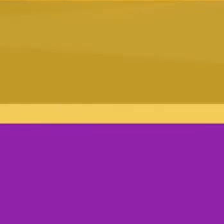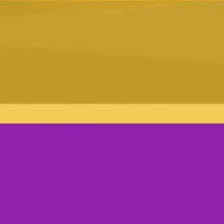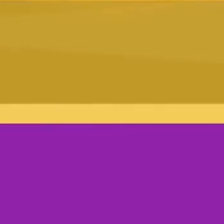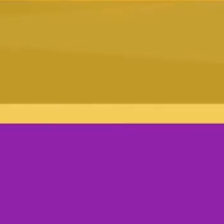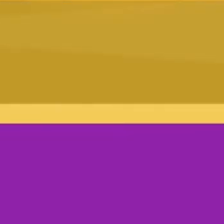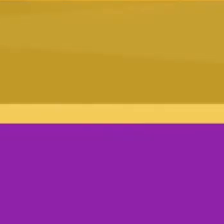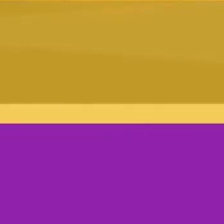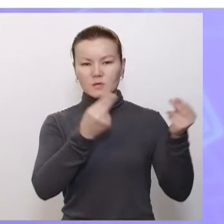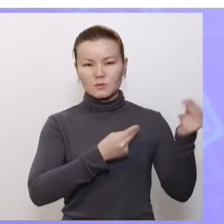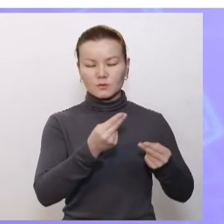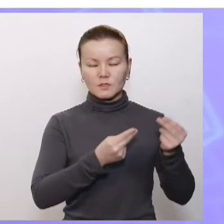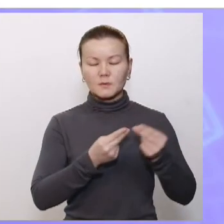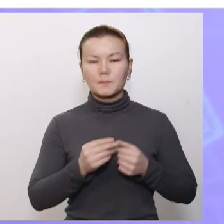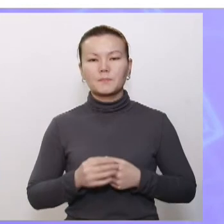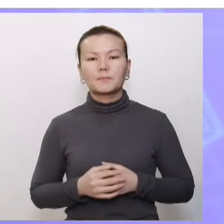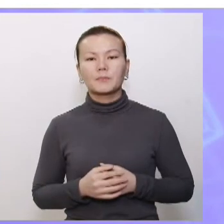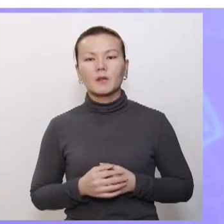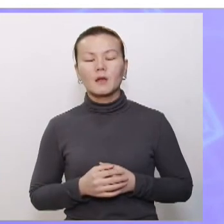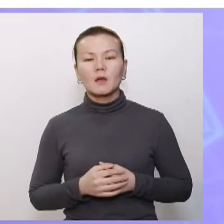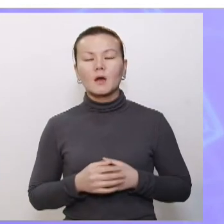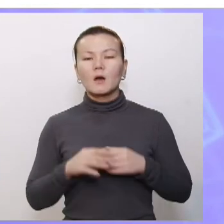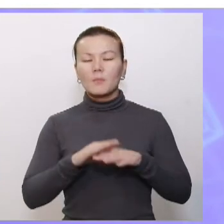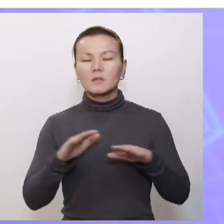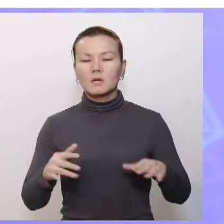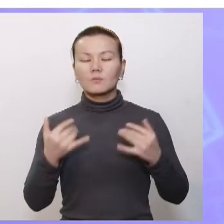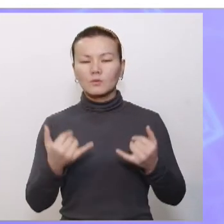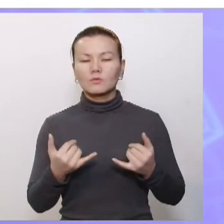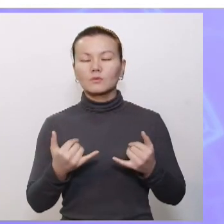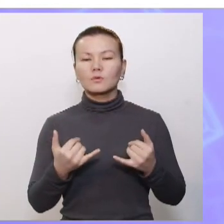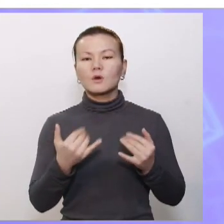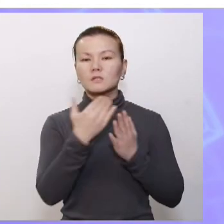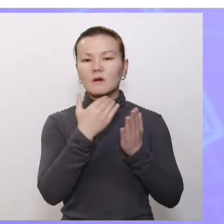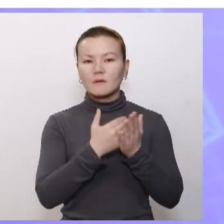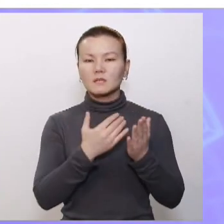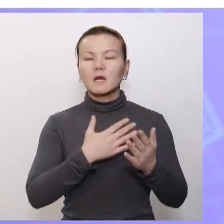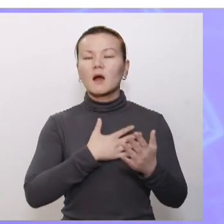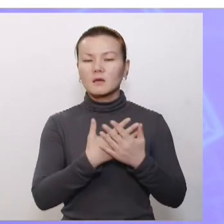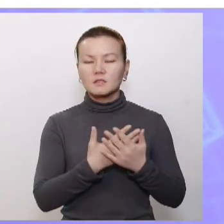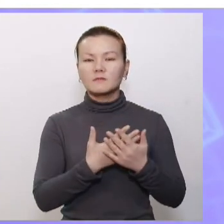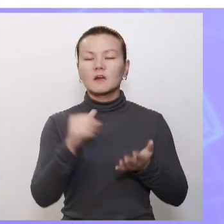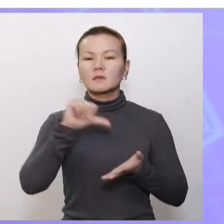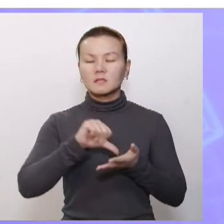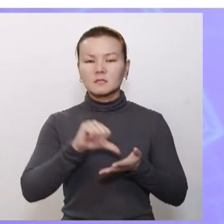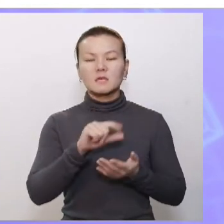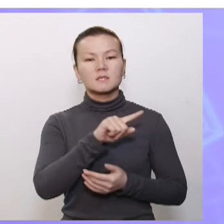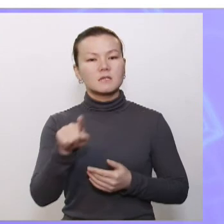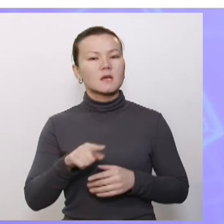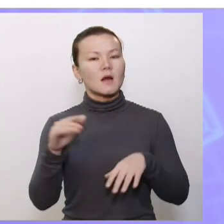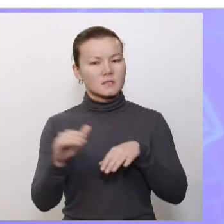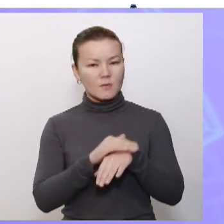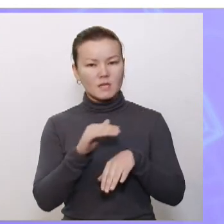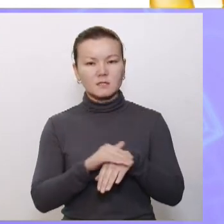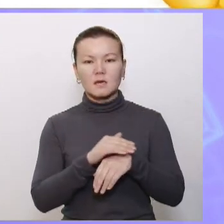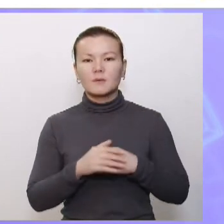Урок. Балдар, бүгүнкү сабакка жакшы катышсаңар, баарыңар азаматсыңар.